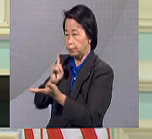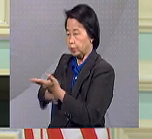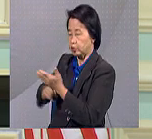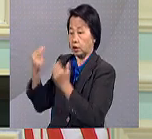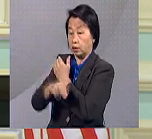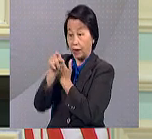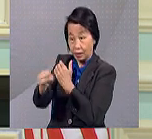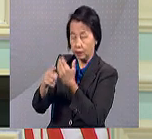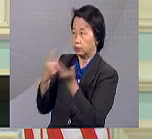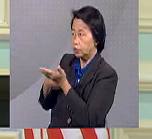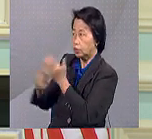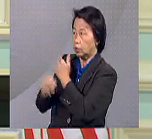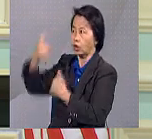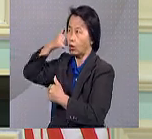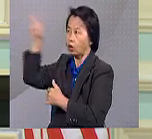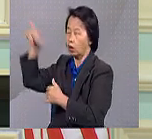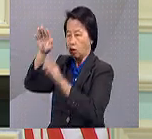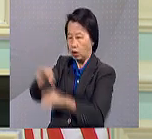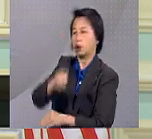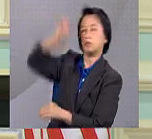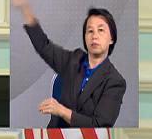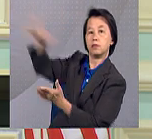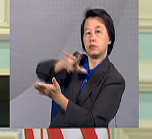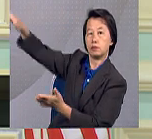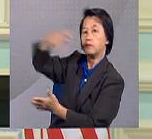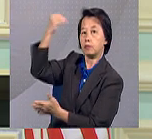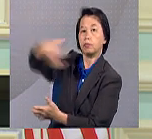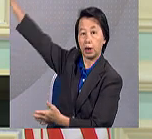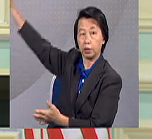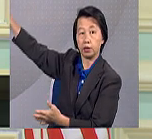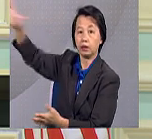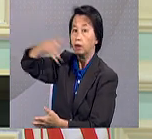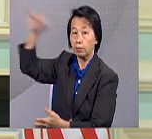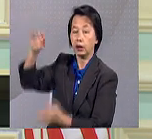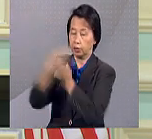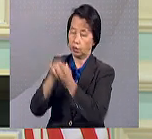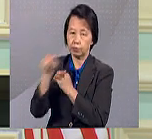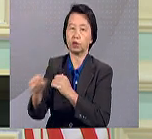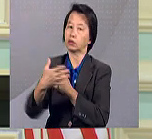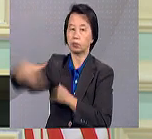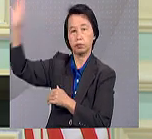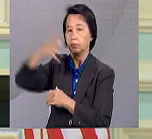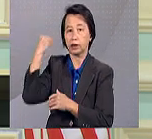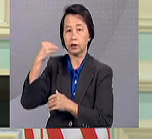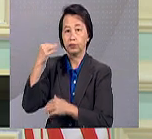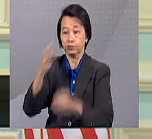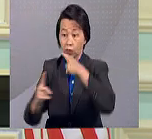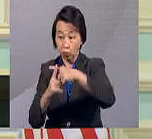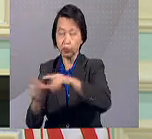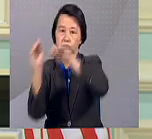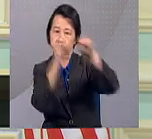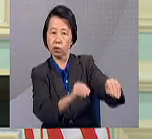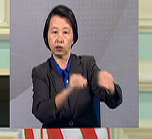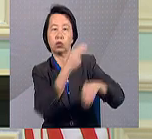dengan negara-negara asal mereka untuk mengambil rakyat mereka pulang ke tanah air mereka sendiri. Jadi ini yang